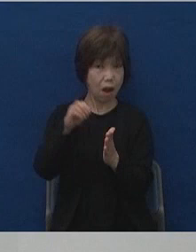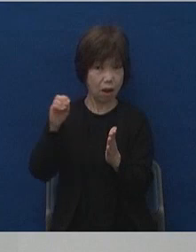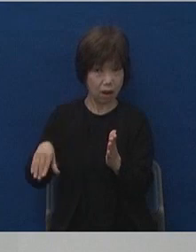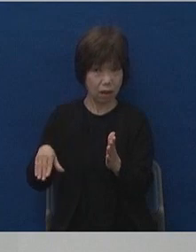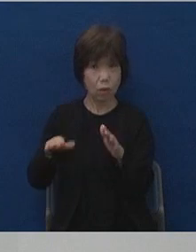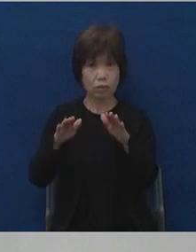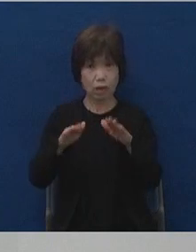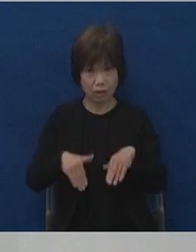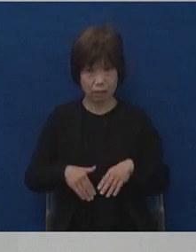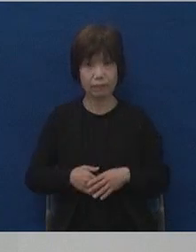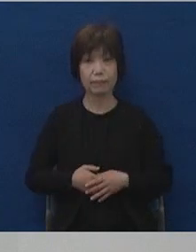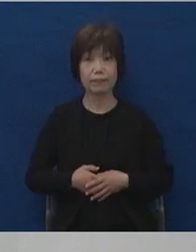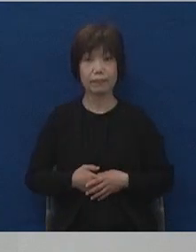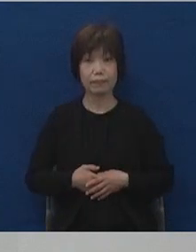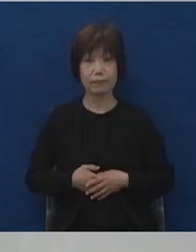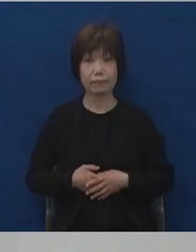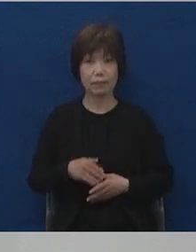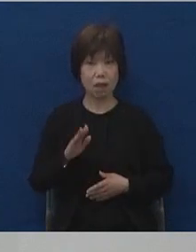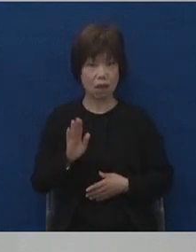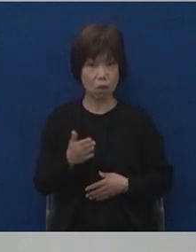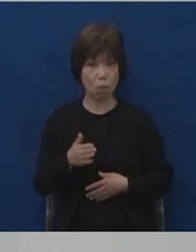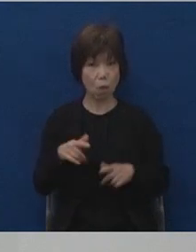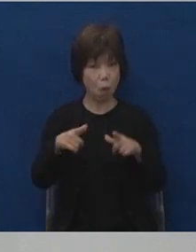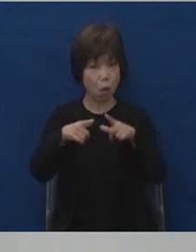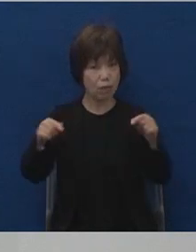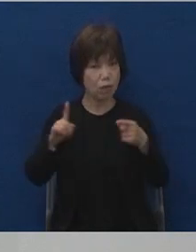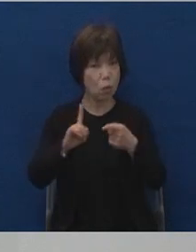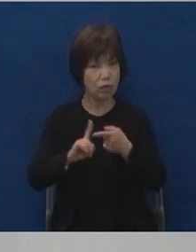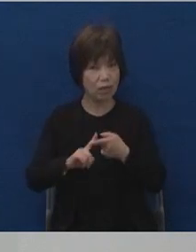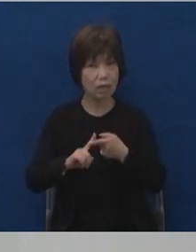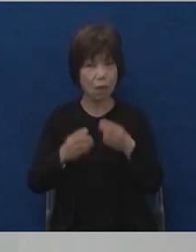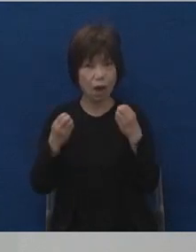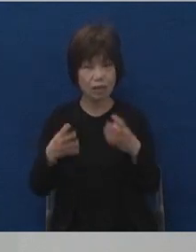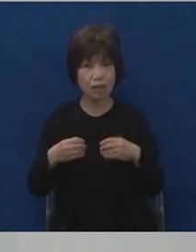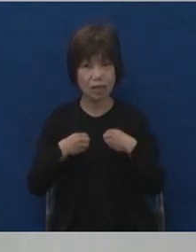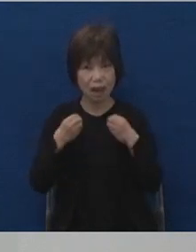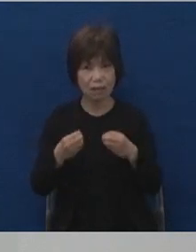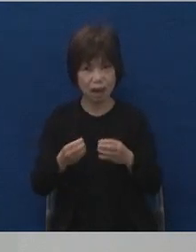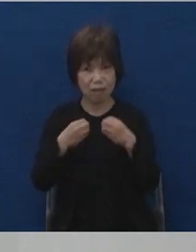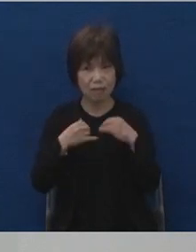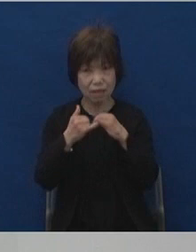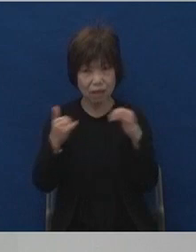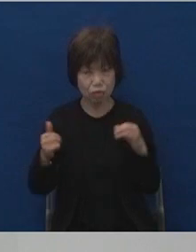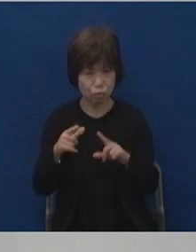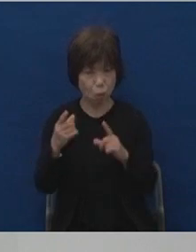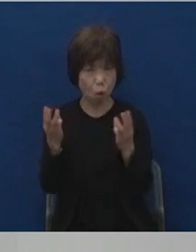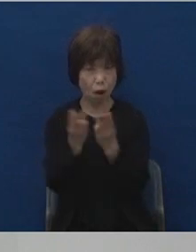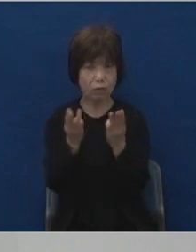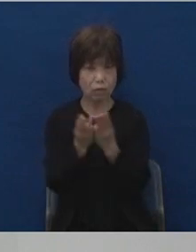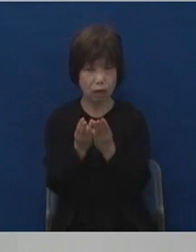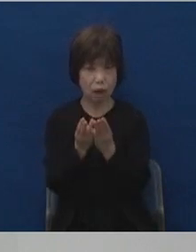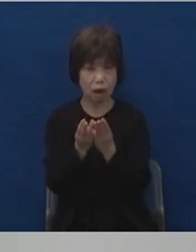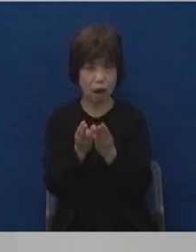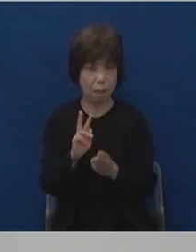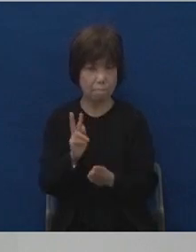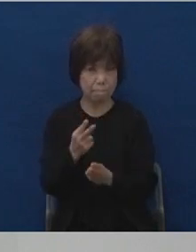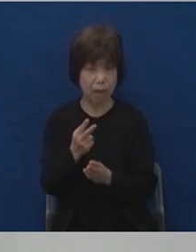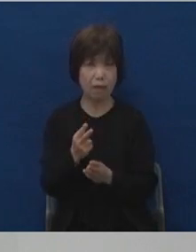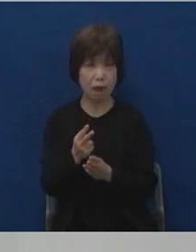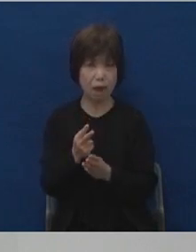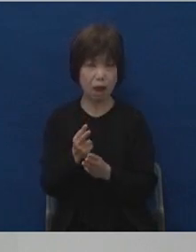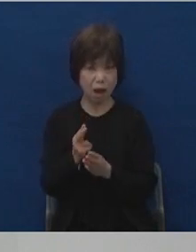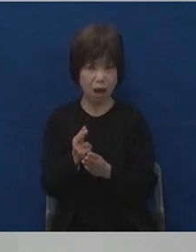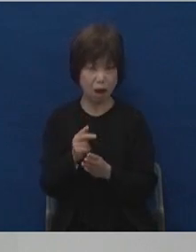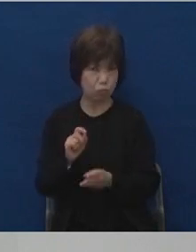されたところでありますが、全国的には新規感染者数が再び増加傾向に転じつつ